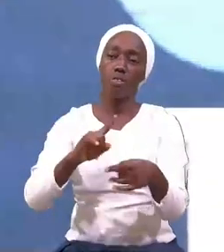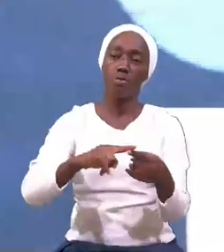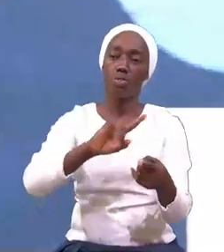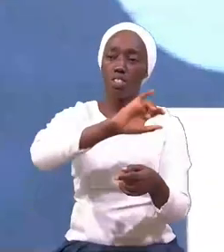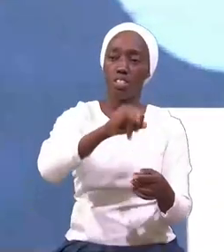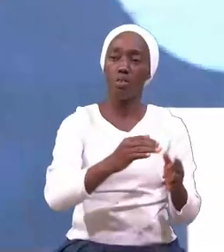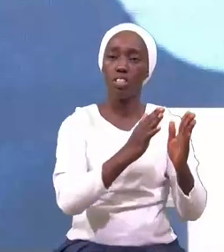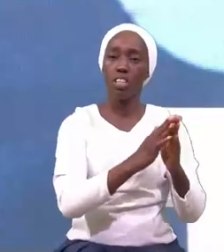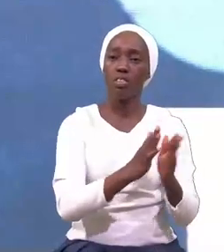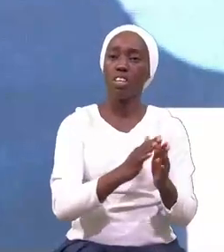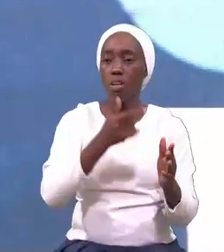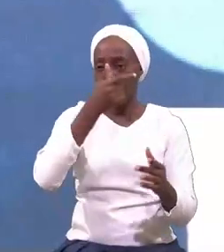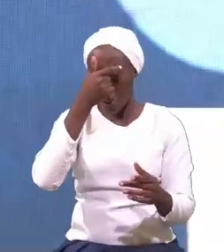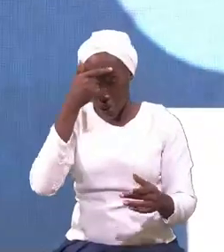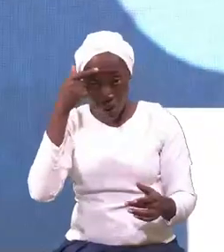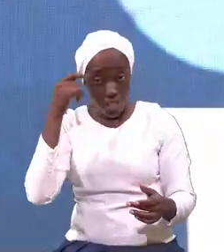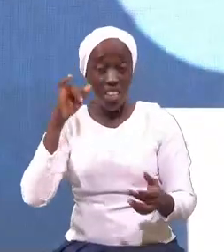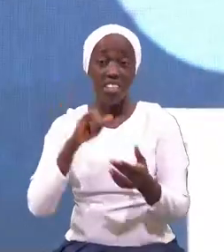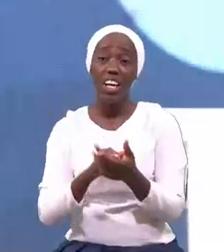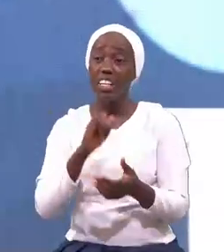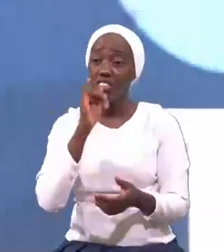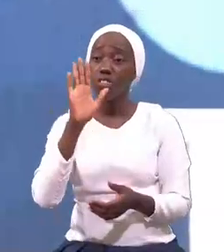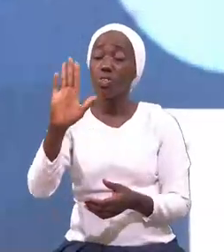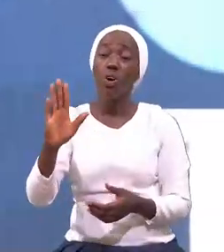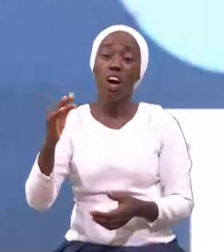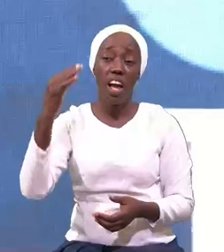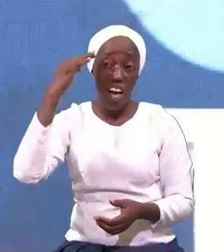Jérusalem, parce que c'est là votre siège.